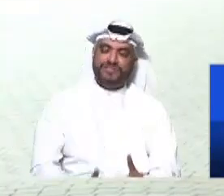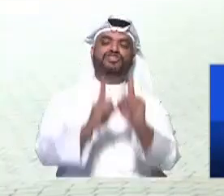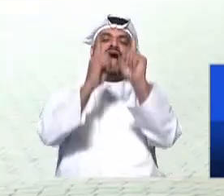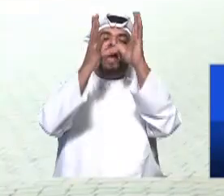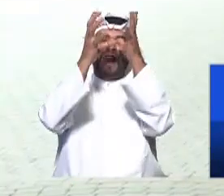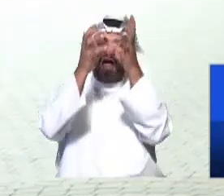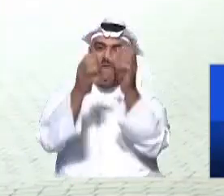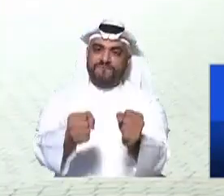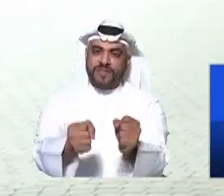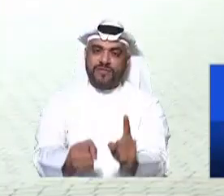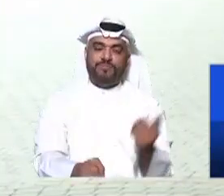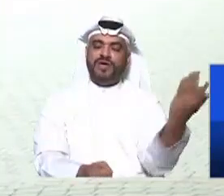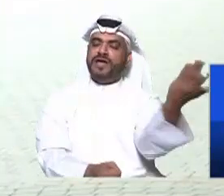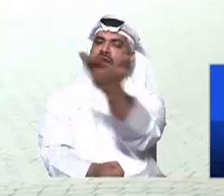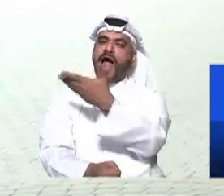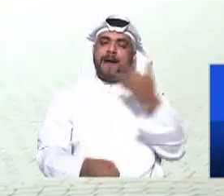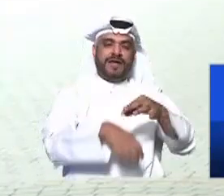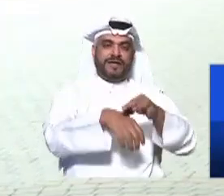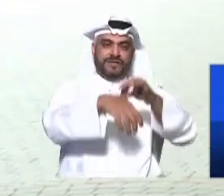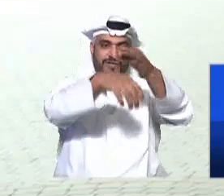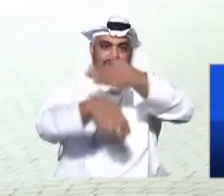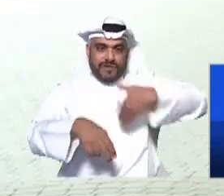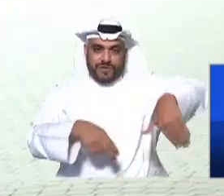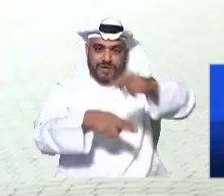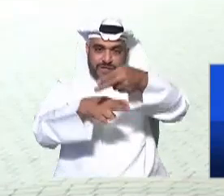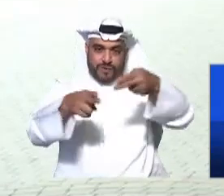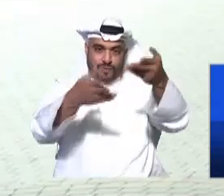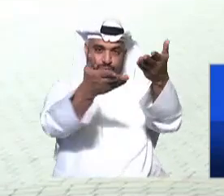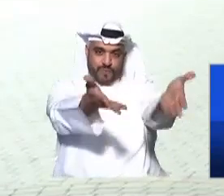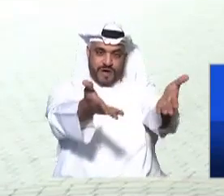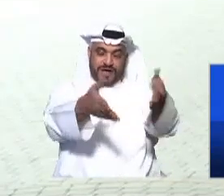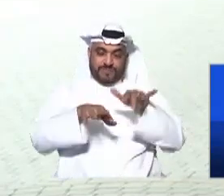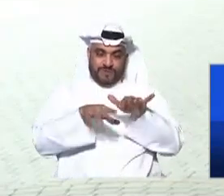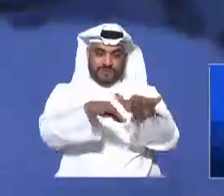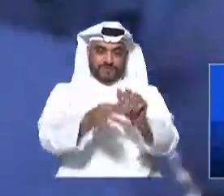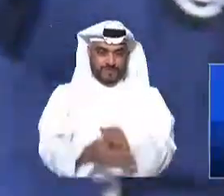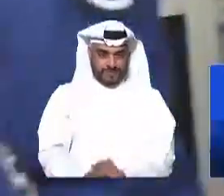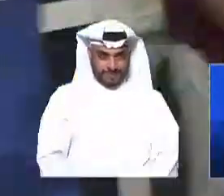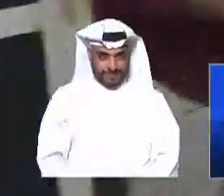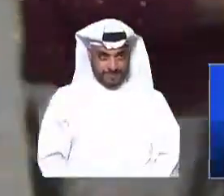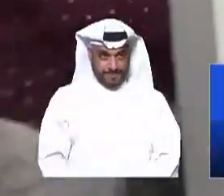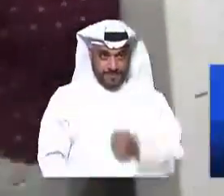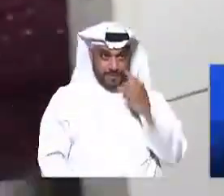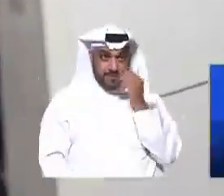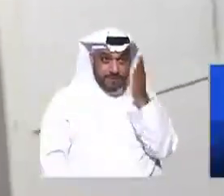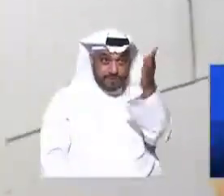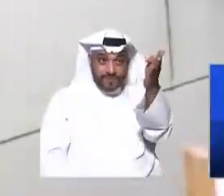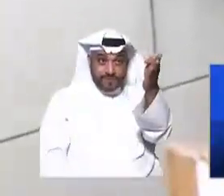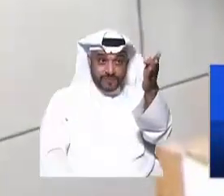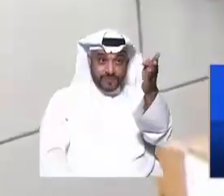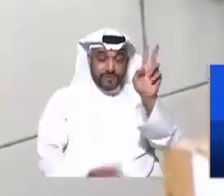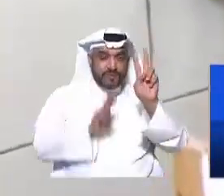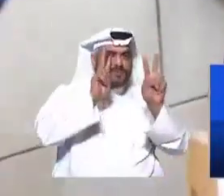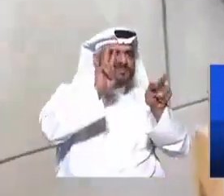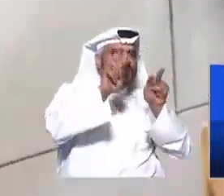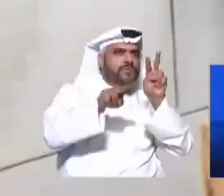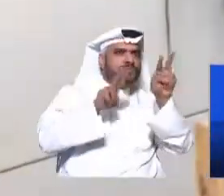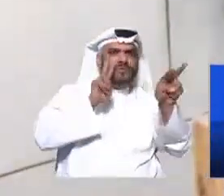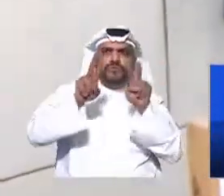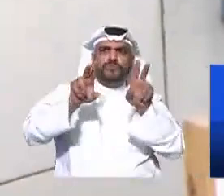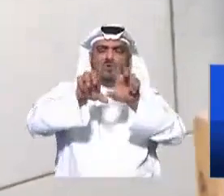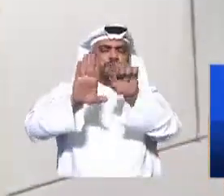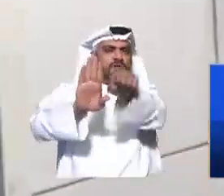على أهلنا وأخواننا مرتادي هذه الأماكن. هذه الجولة تأتي لمتابعة ورصد